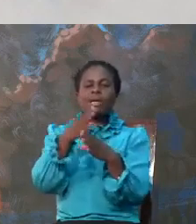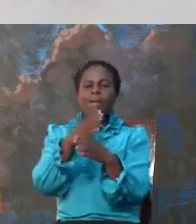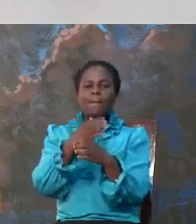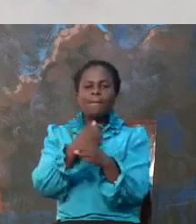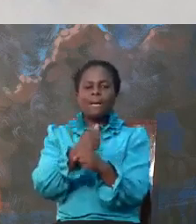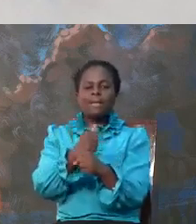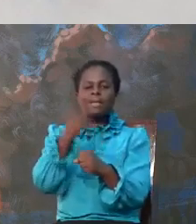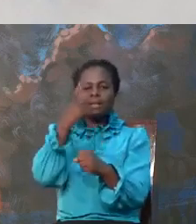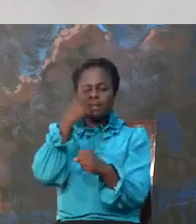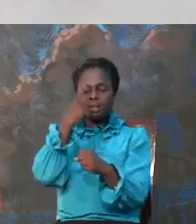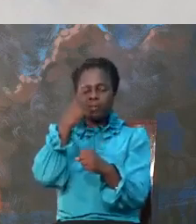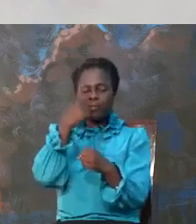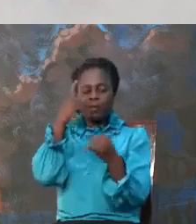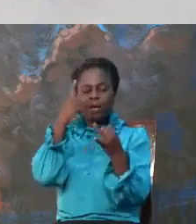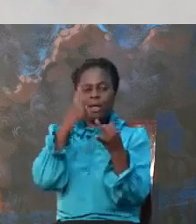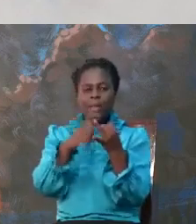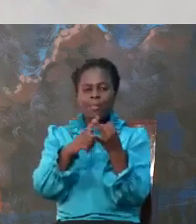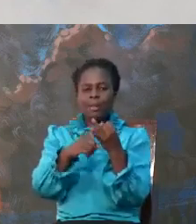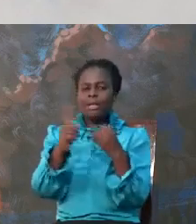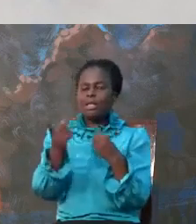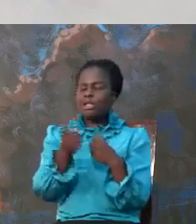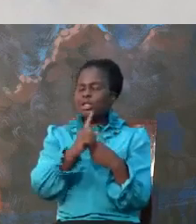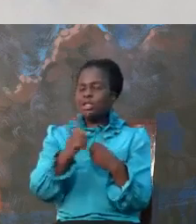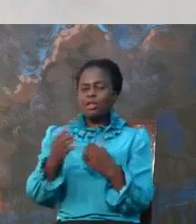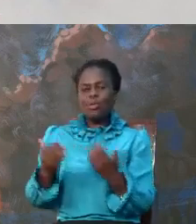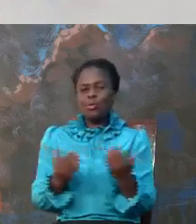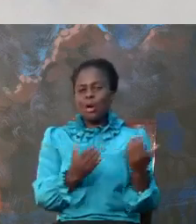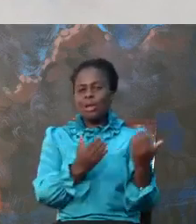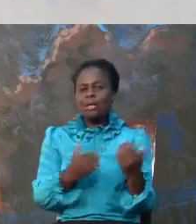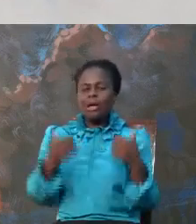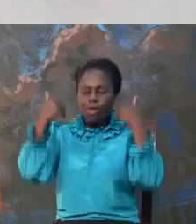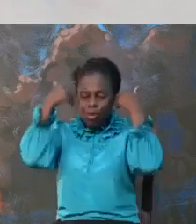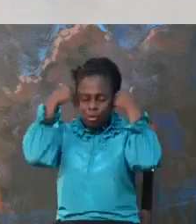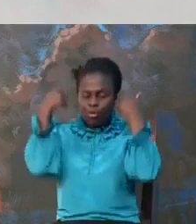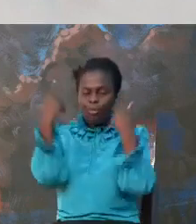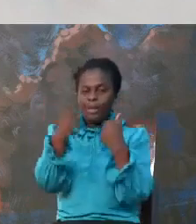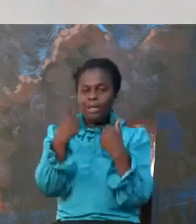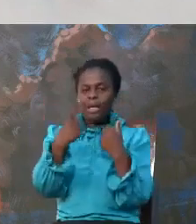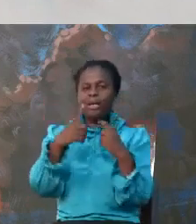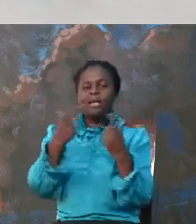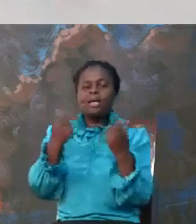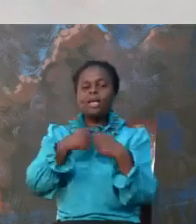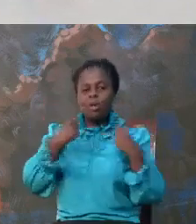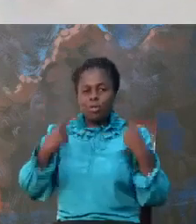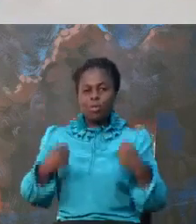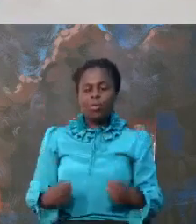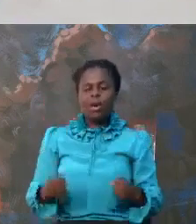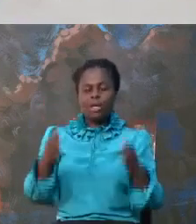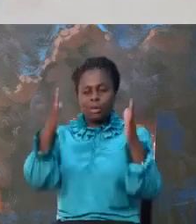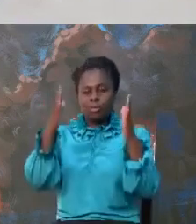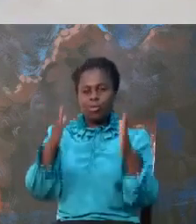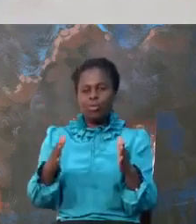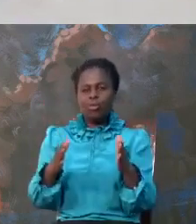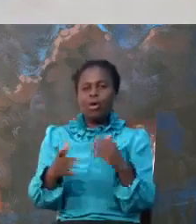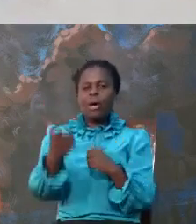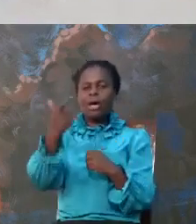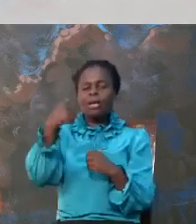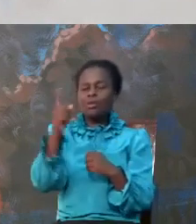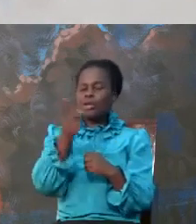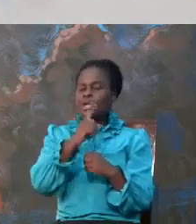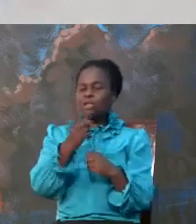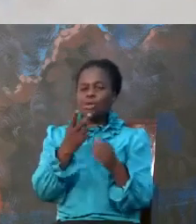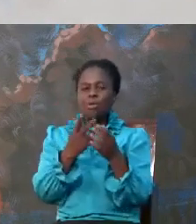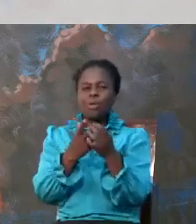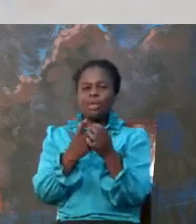pili ya si tu mwana kondoo, lakini kuhani mkuu anayekuja sio kwa damu ya mbuzi ya